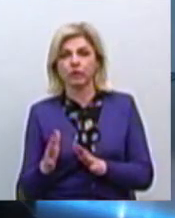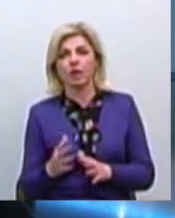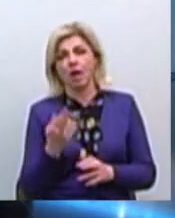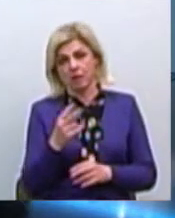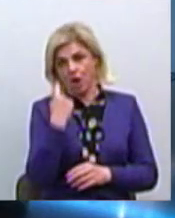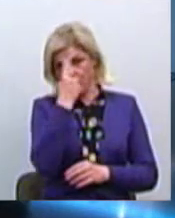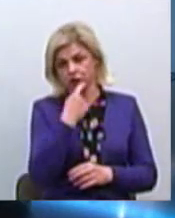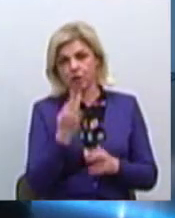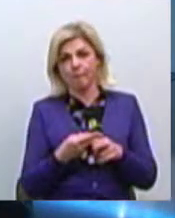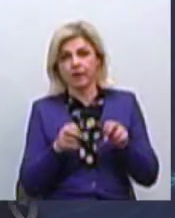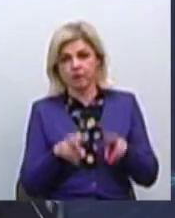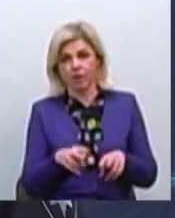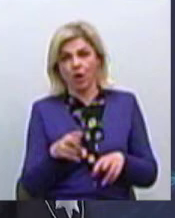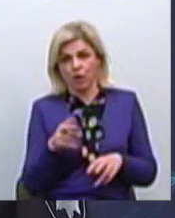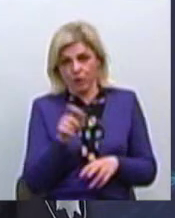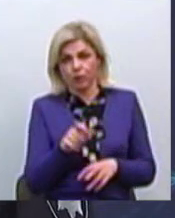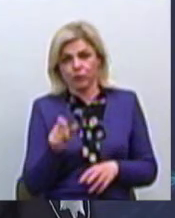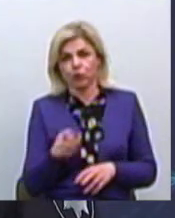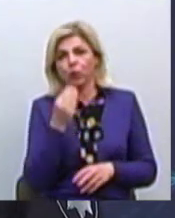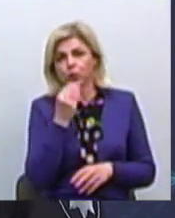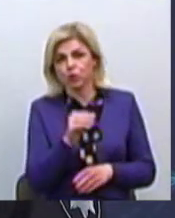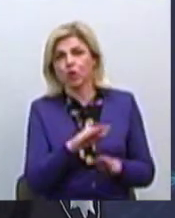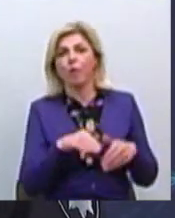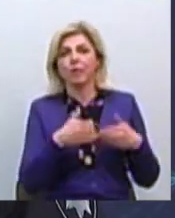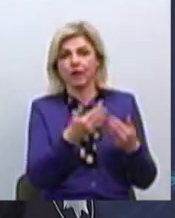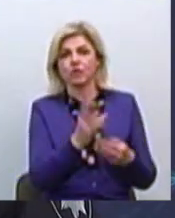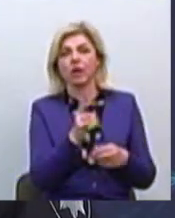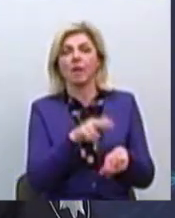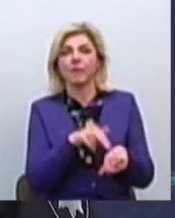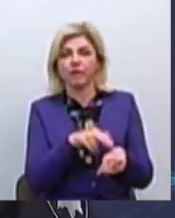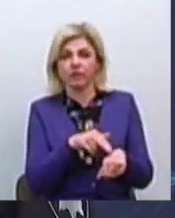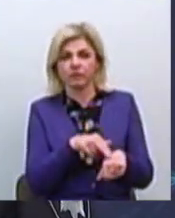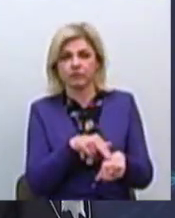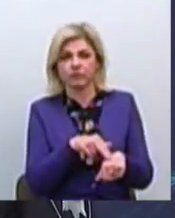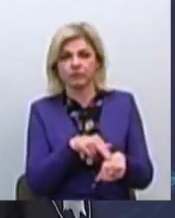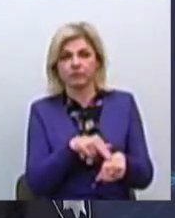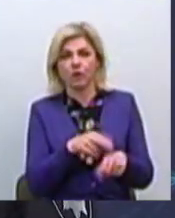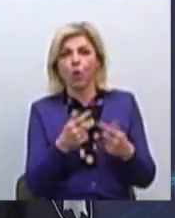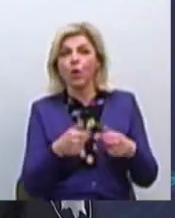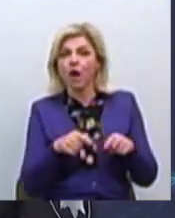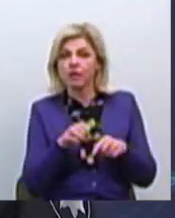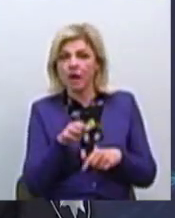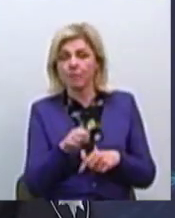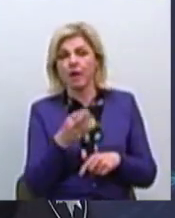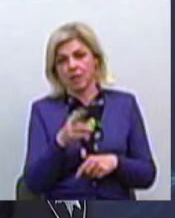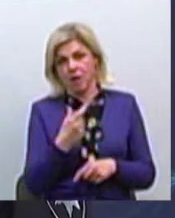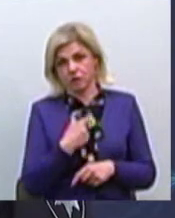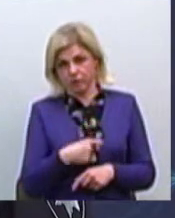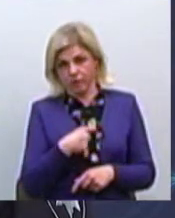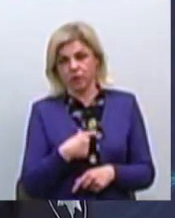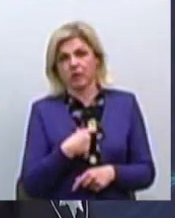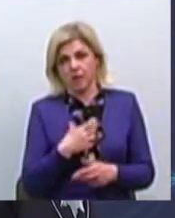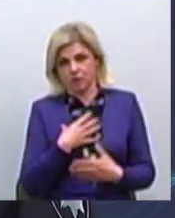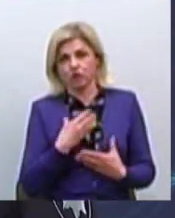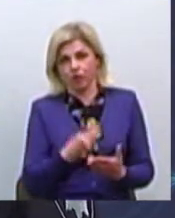особистої безпеки громадянам краще звертатись до правоохоронних органів, і для своєї безпеки, і для